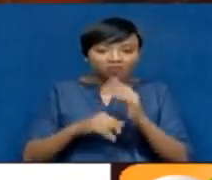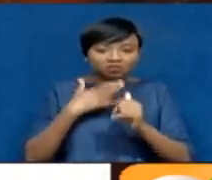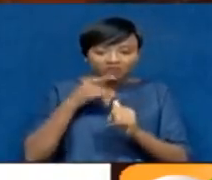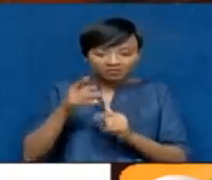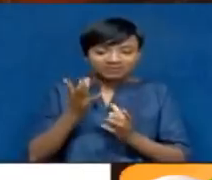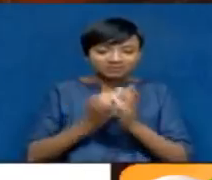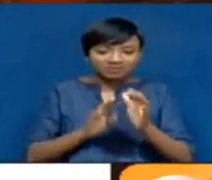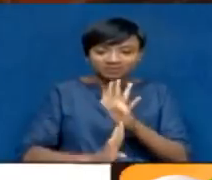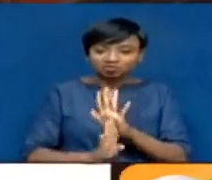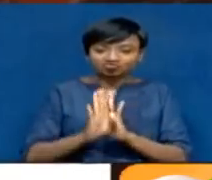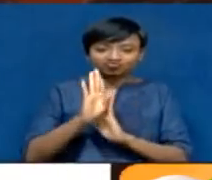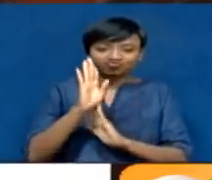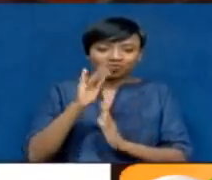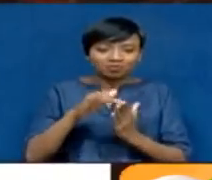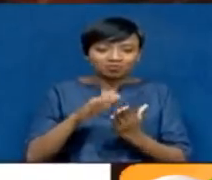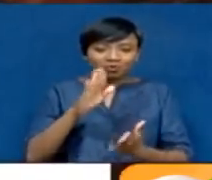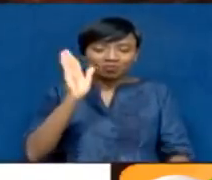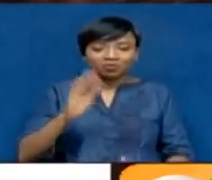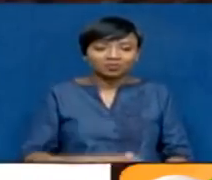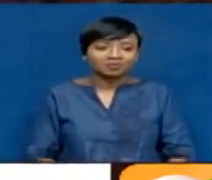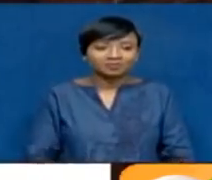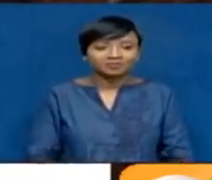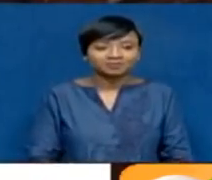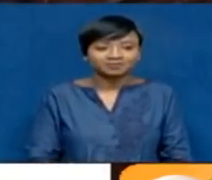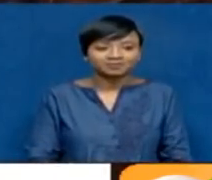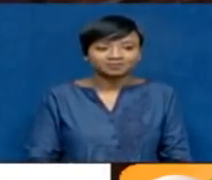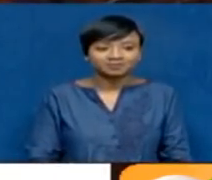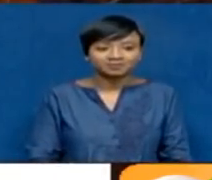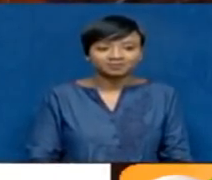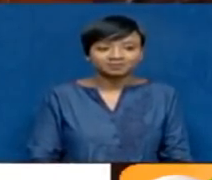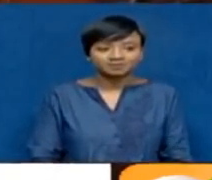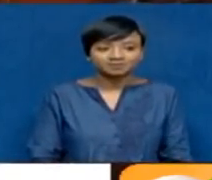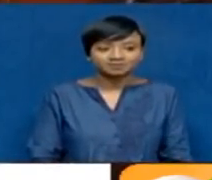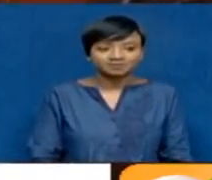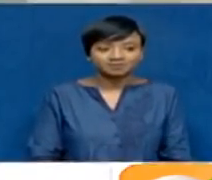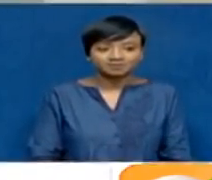kubwa hata zaidi. Crispin Otieno, runinga ya Citizen, Kisii.